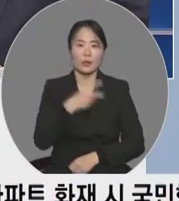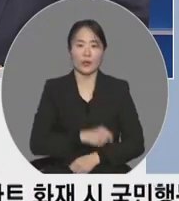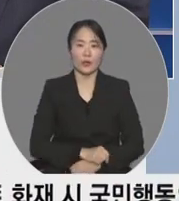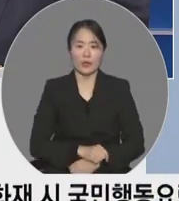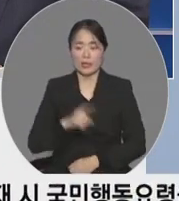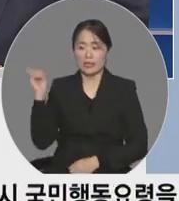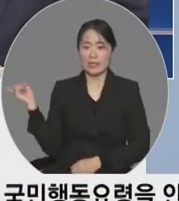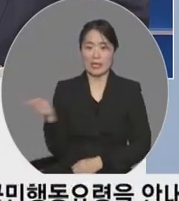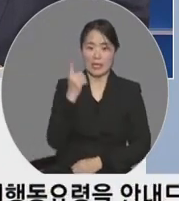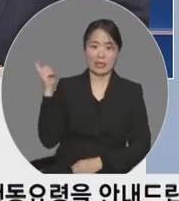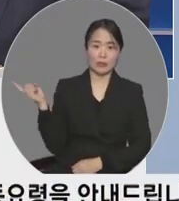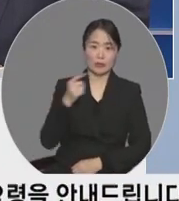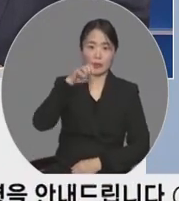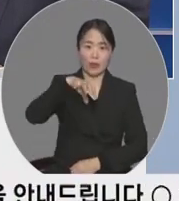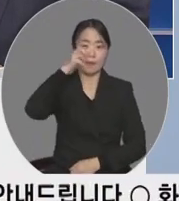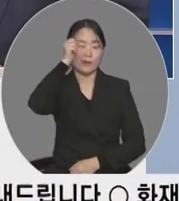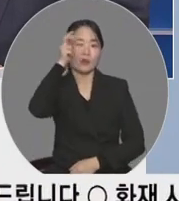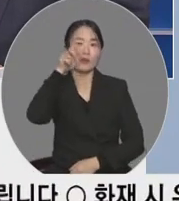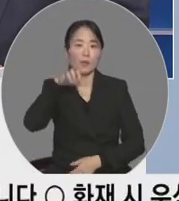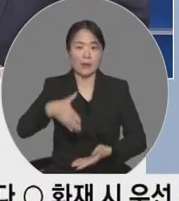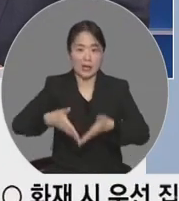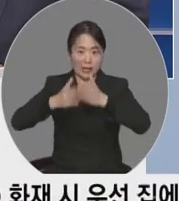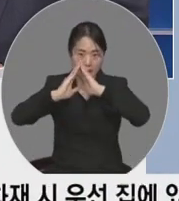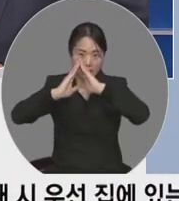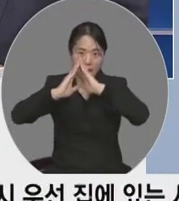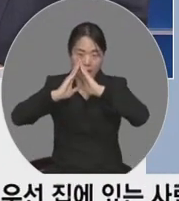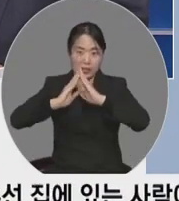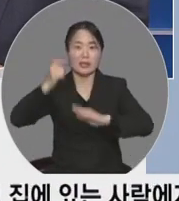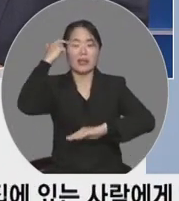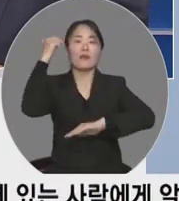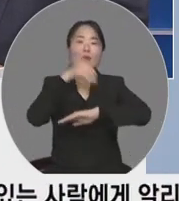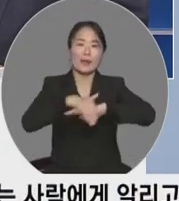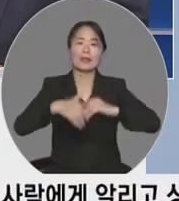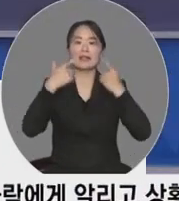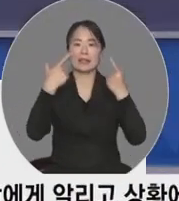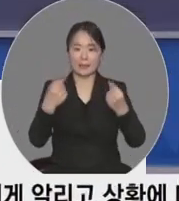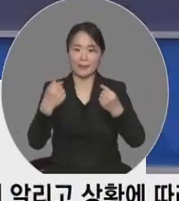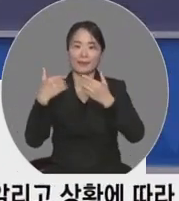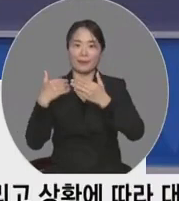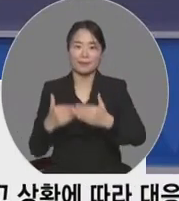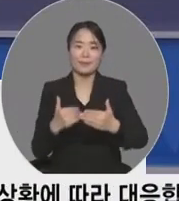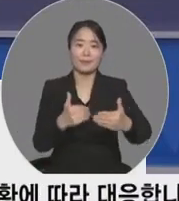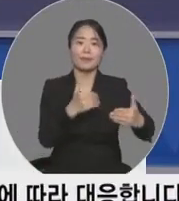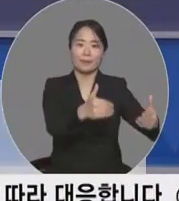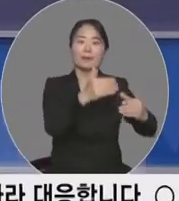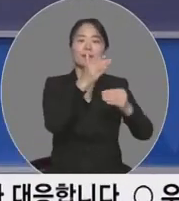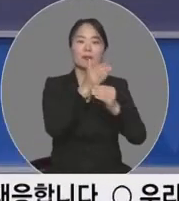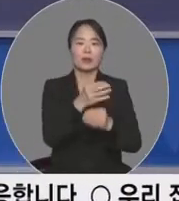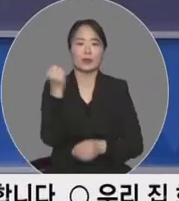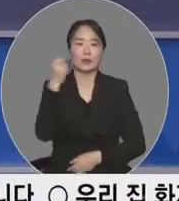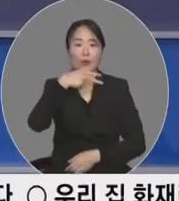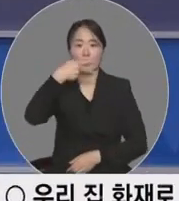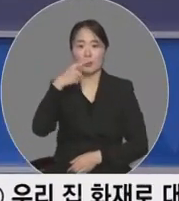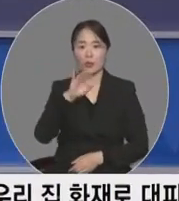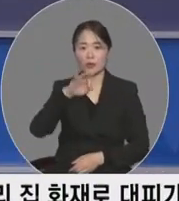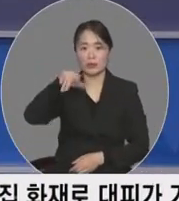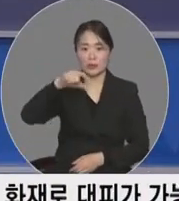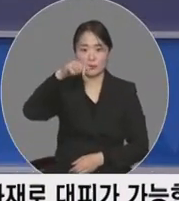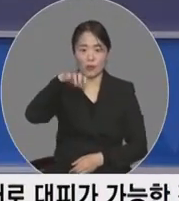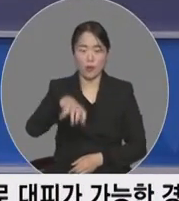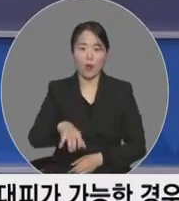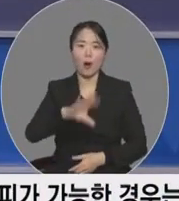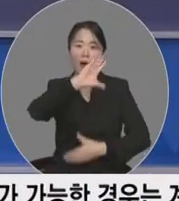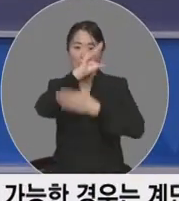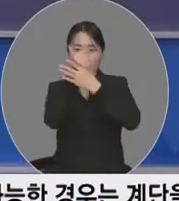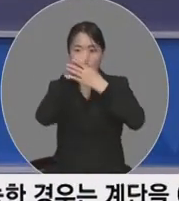유스호텔 건립도 예정대로 착착 진행이 잘 되고 있습니다. 예. 이 외에도 동천체육관 모비스